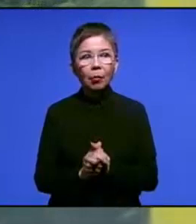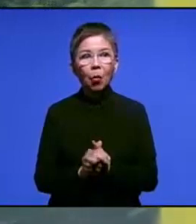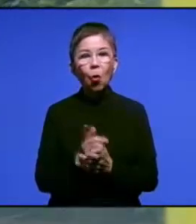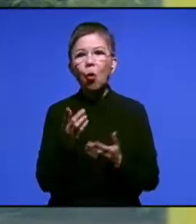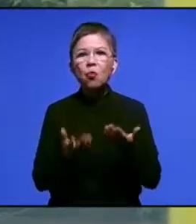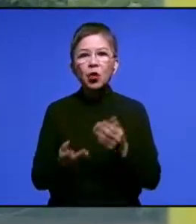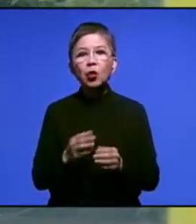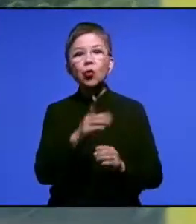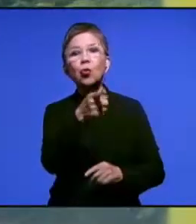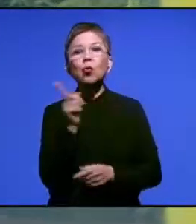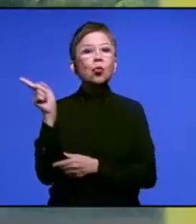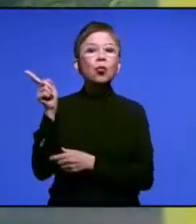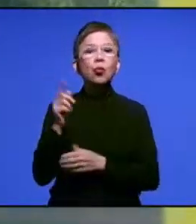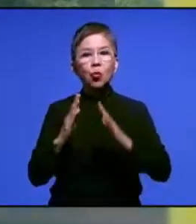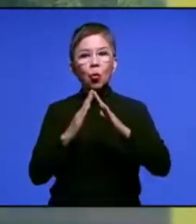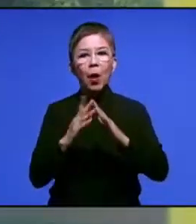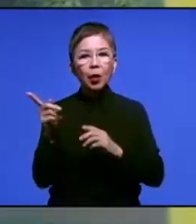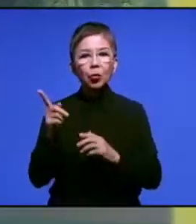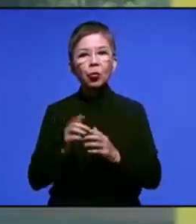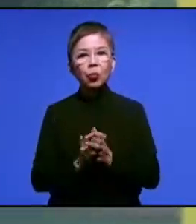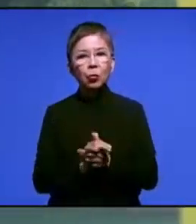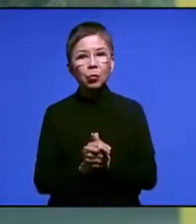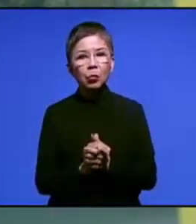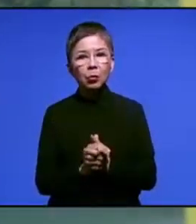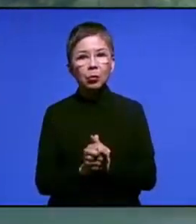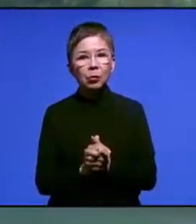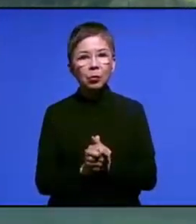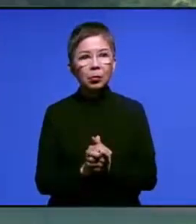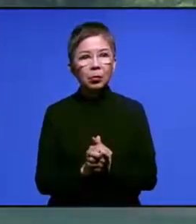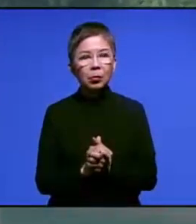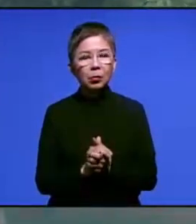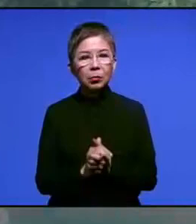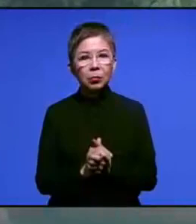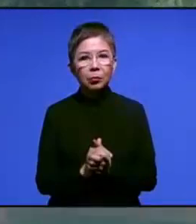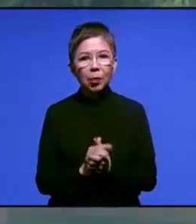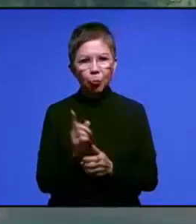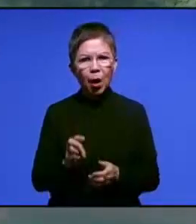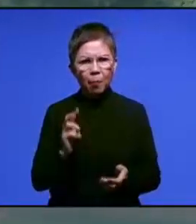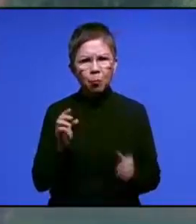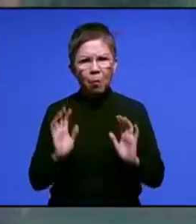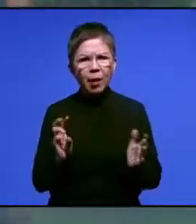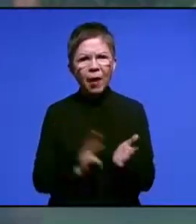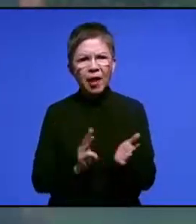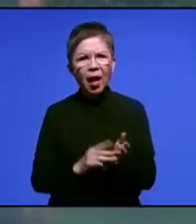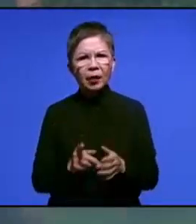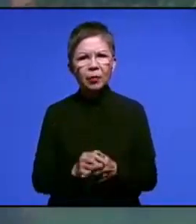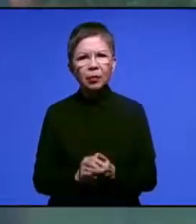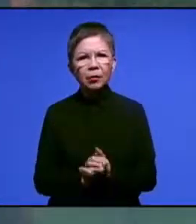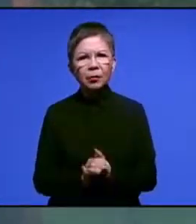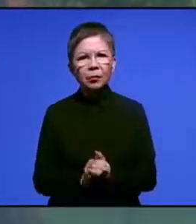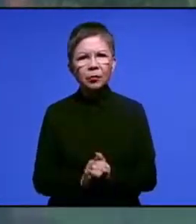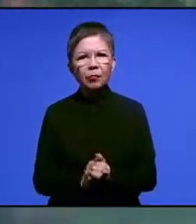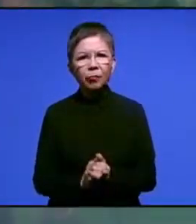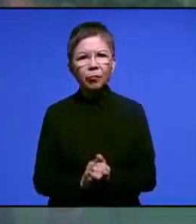Pak itu ya. Mana ke Pak itu? Pak yang lagi bermasalah dia. Ya. Oh, iya yang lagi masalah